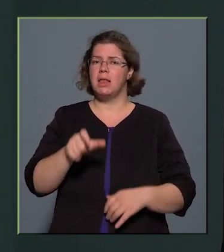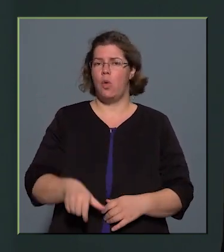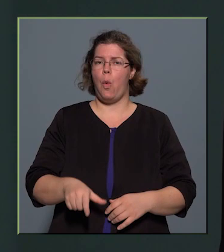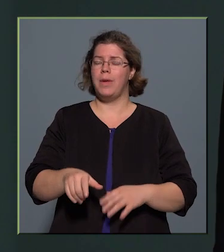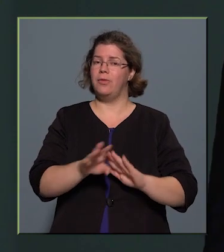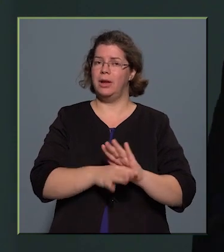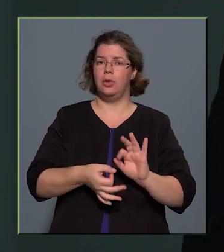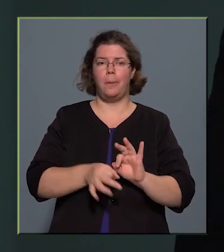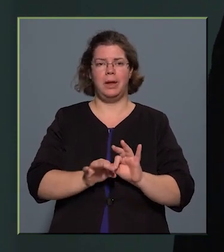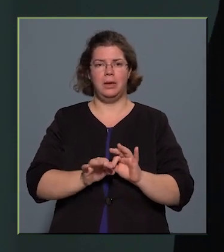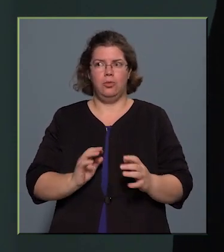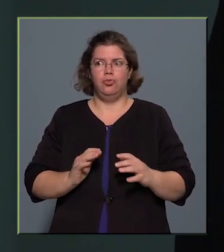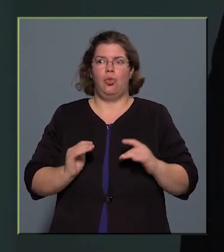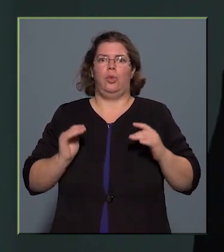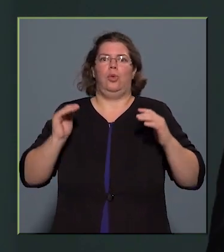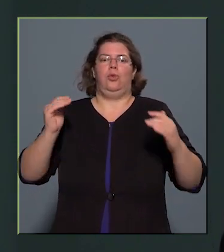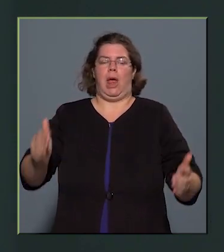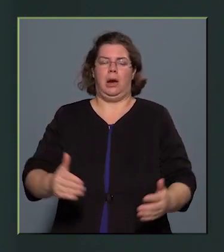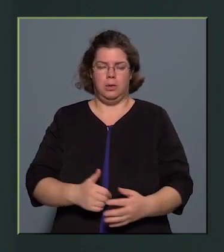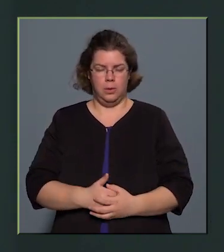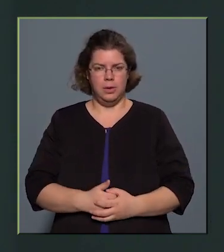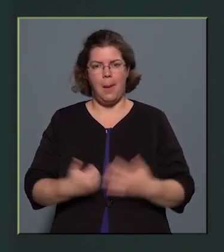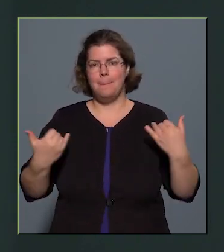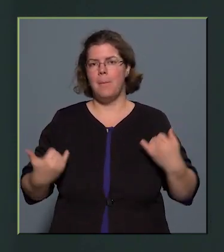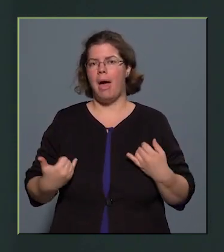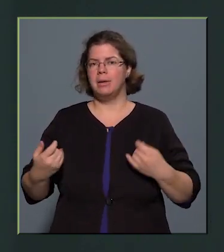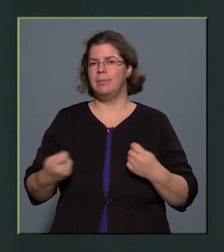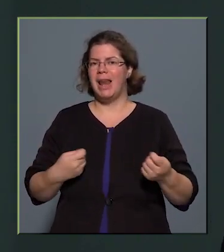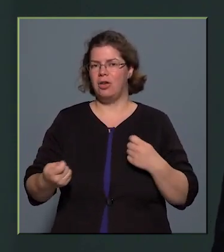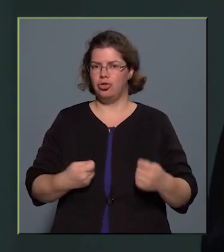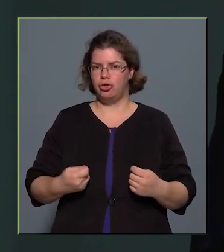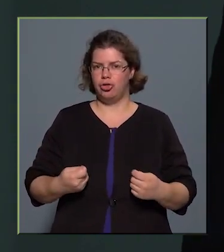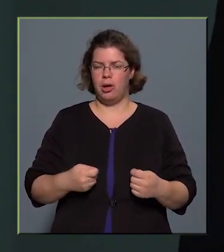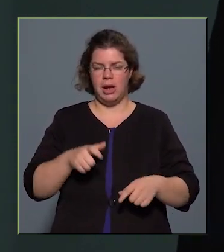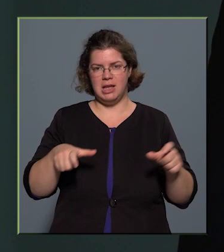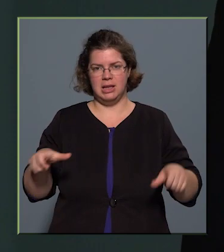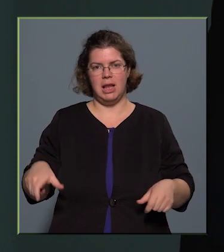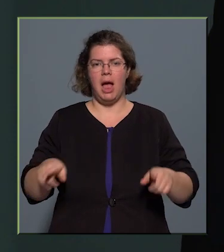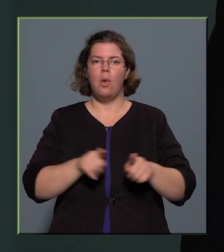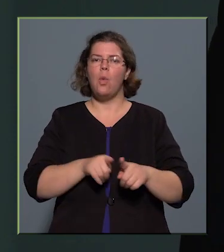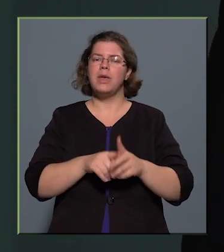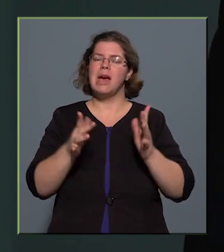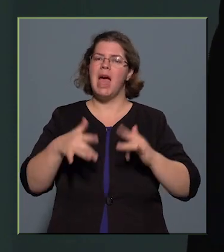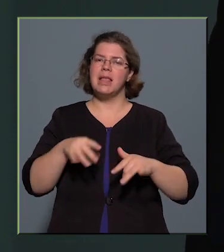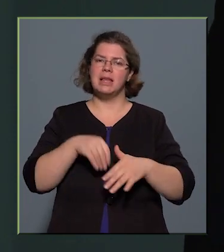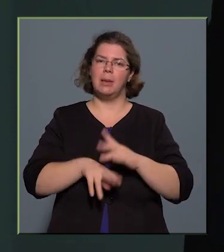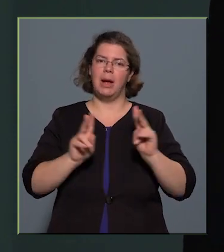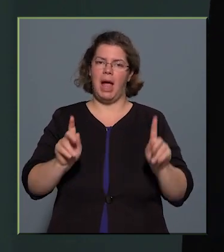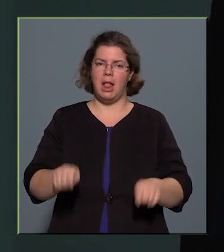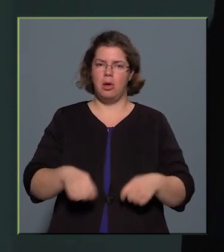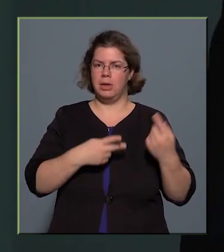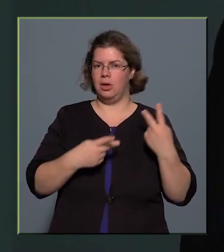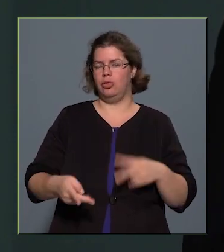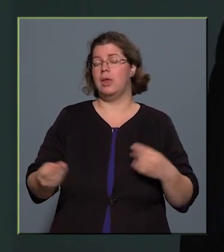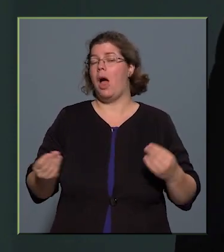az sokszorosára nőtt. A mai menedzsmentnek, a menedzsereinknek olyan helyzetekben kell döntést hoznia,